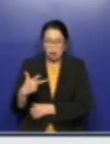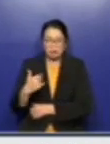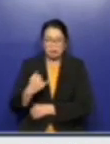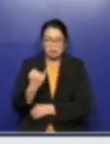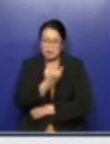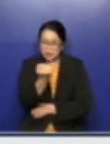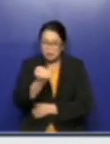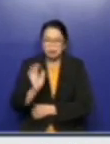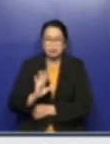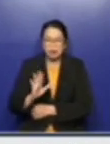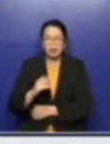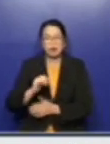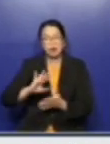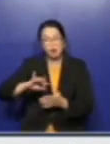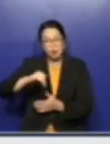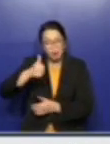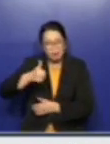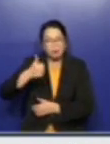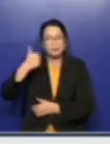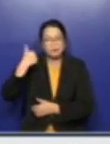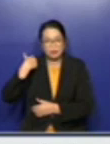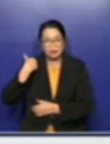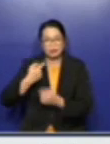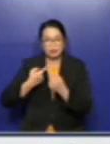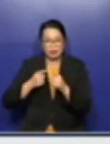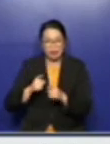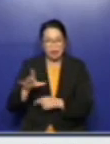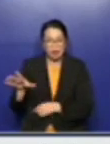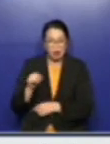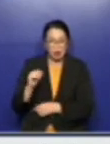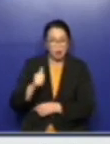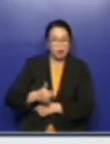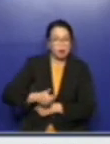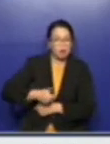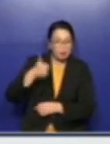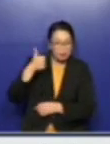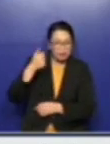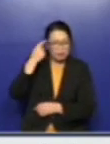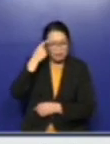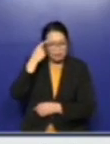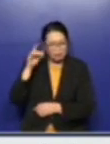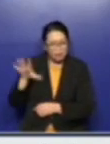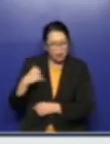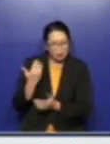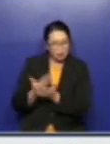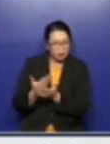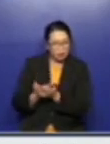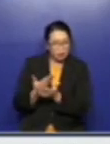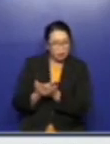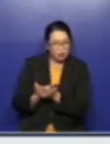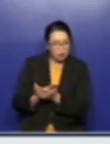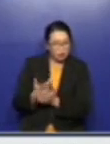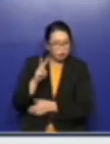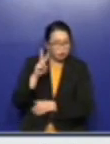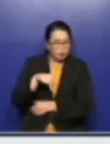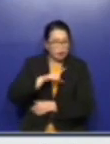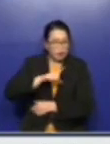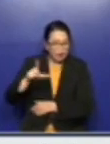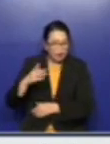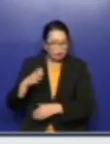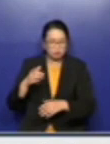ยนะฮะความดีก็ปรากฏครับแต่พอเอาความดีไปตั้งเป็นสมมติฐานแล้วไปเอาเงิน 2,000 กว่าล้านบาทไปวางหาร